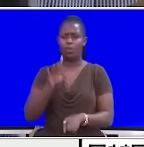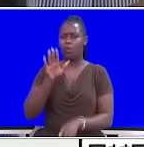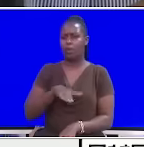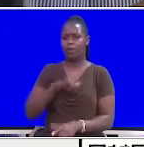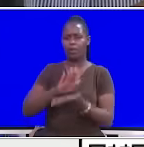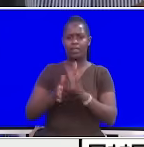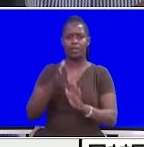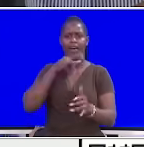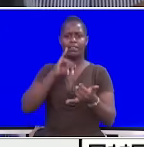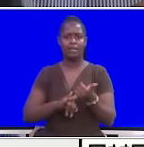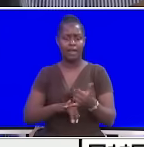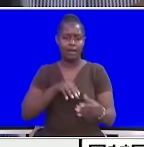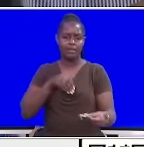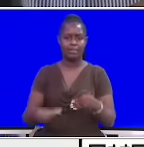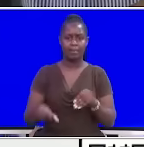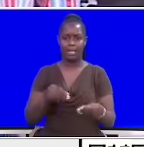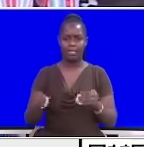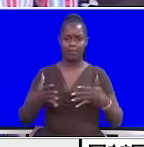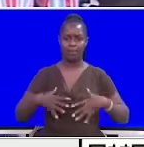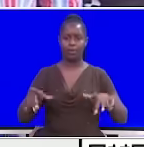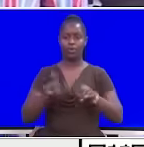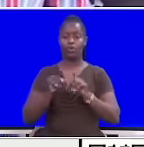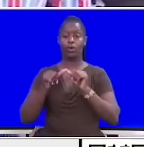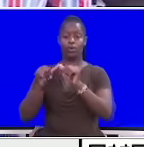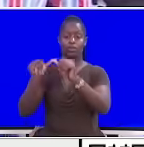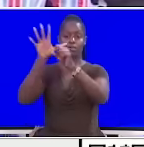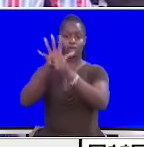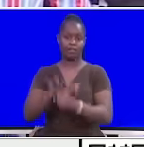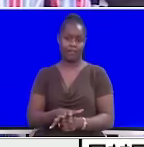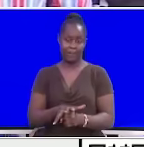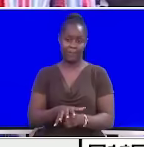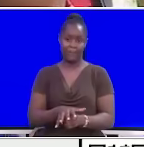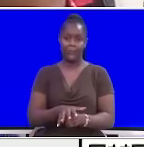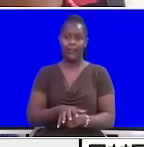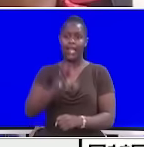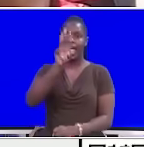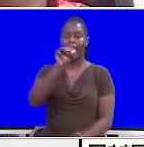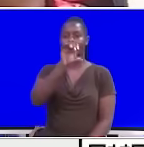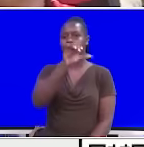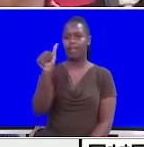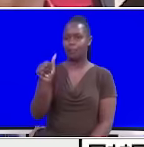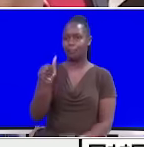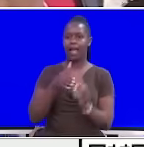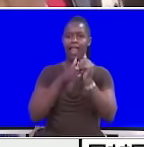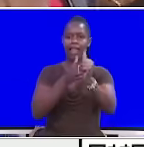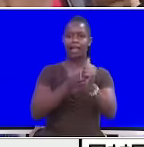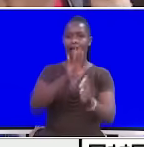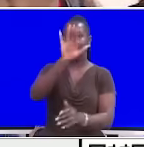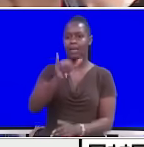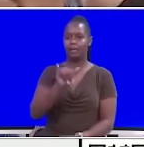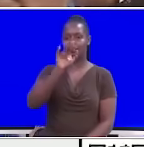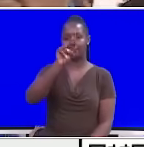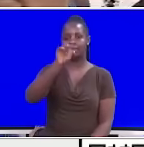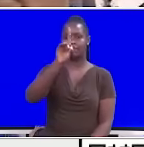na wale watu wa PWD wataendelea kuumia. Hata hivyo, wakilishi wadi wa kaunti ya Meru wakiongozwa na wakili wao Ndegwa